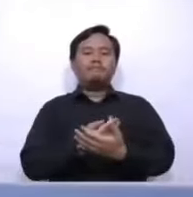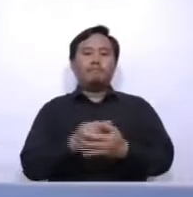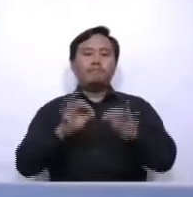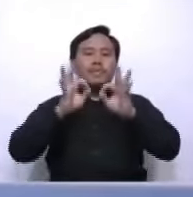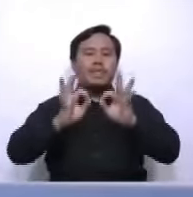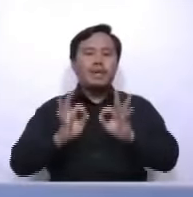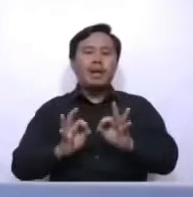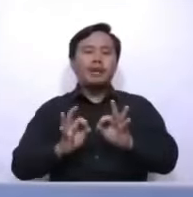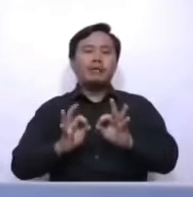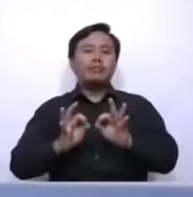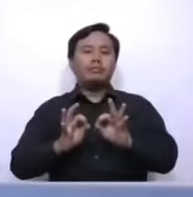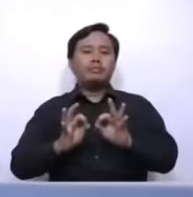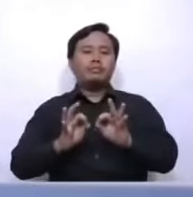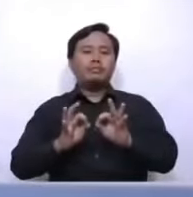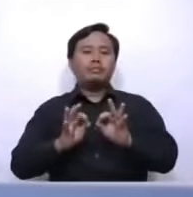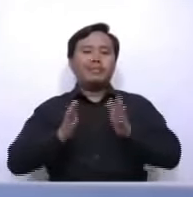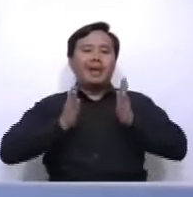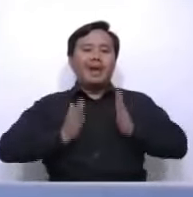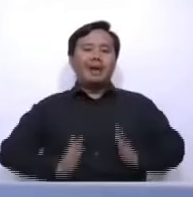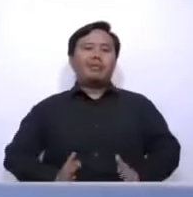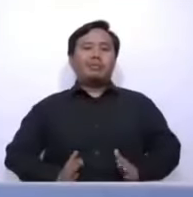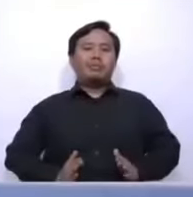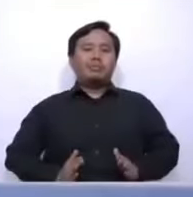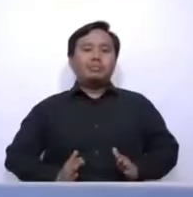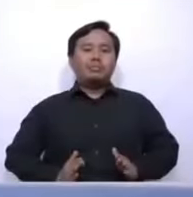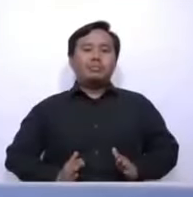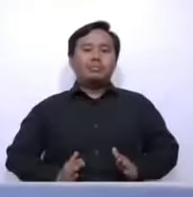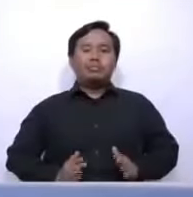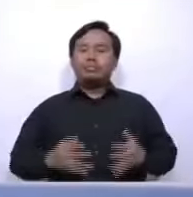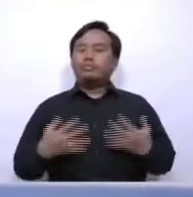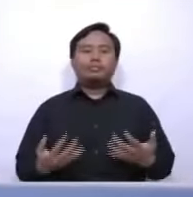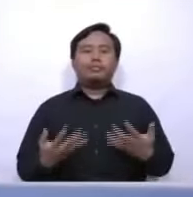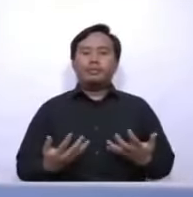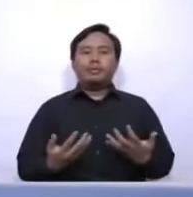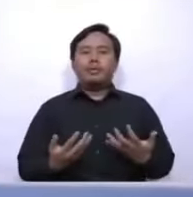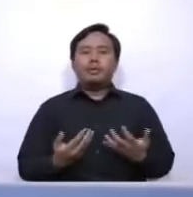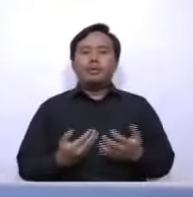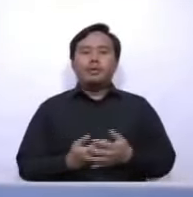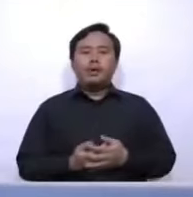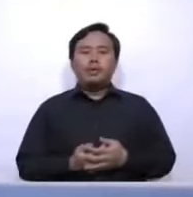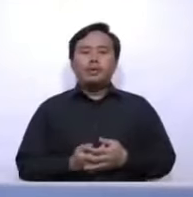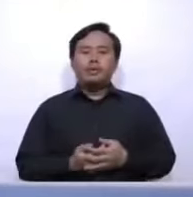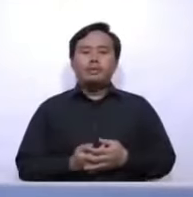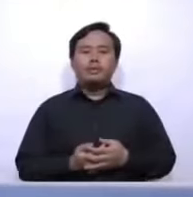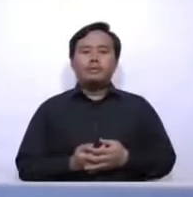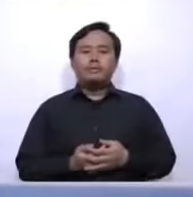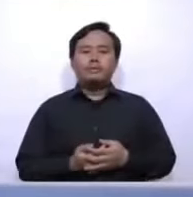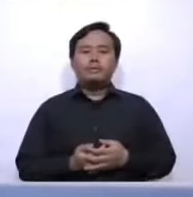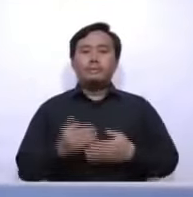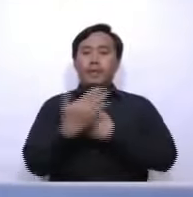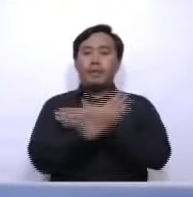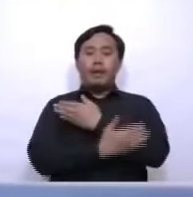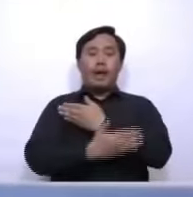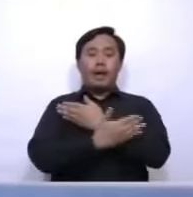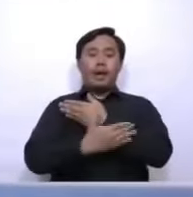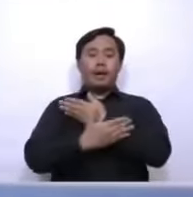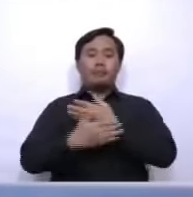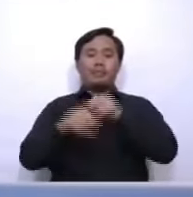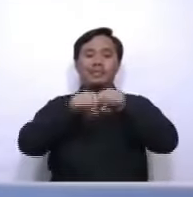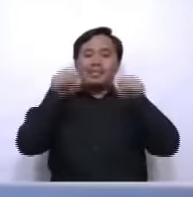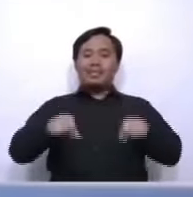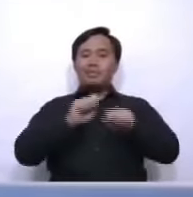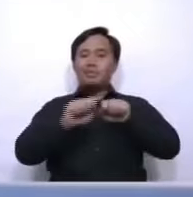pendidikan, pendidikan agama dan karakter itu akan sia-sia. Fundamennya itu hadirin sekalian. Adapun tentu negara hadir, membuat